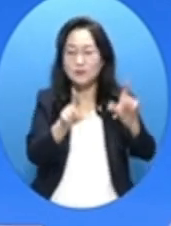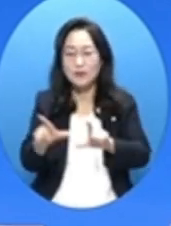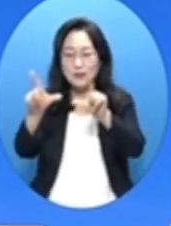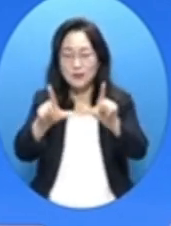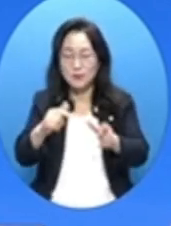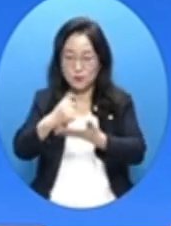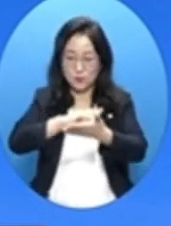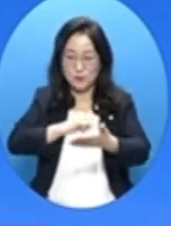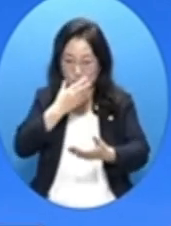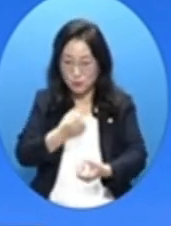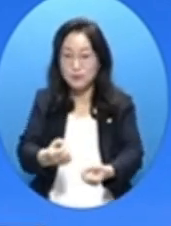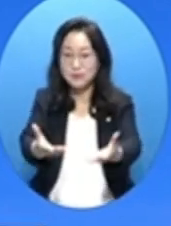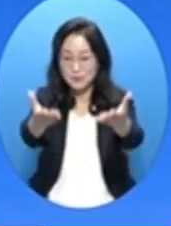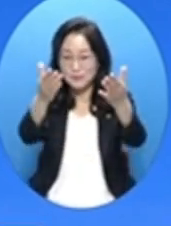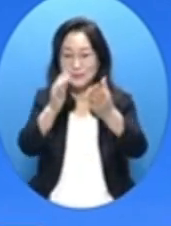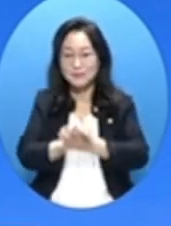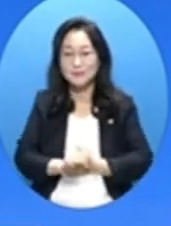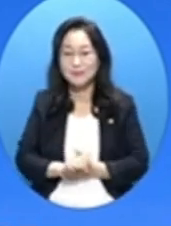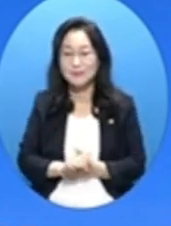주님의 이름으로 축원합니다.